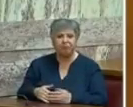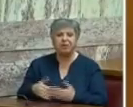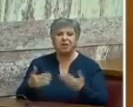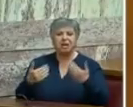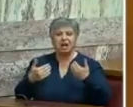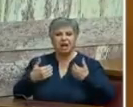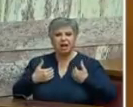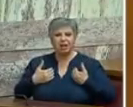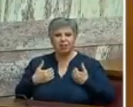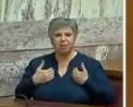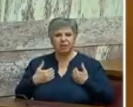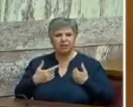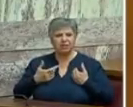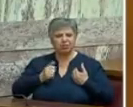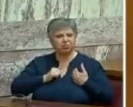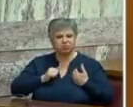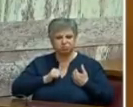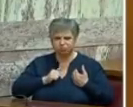Γιατί είμαστε πεντακάθαροι.